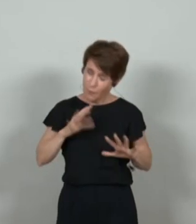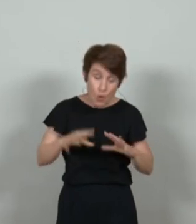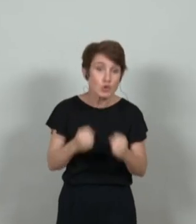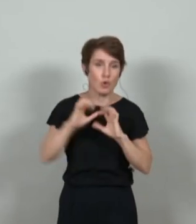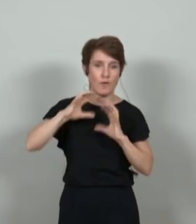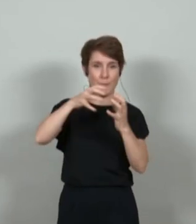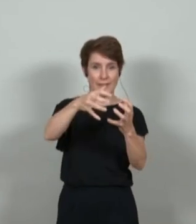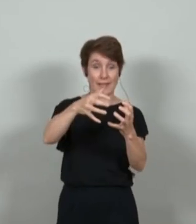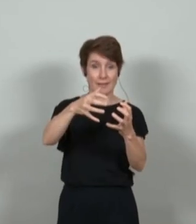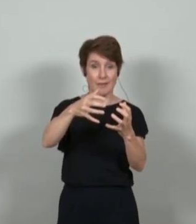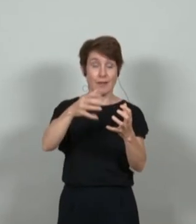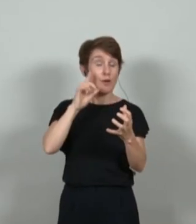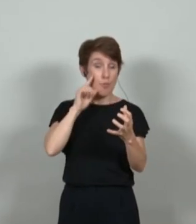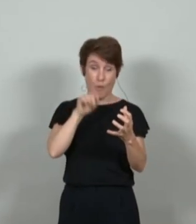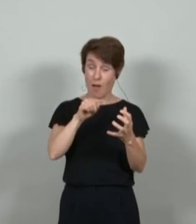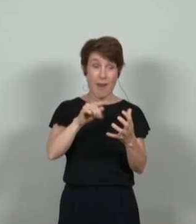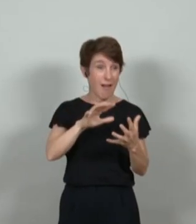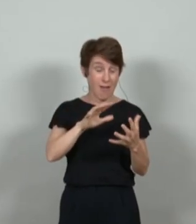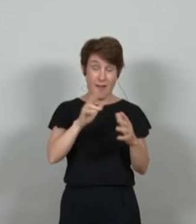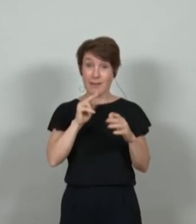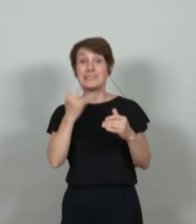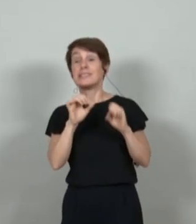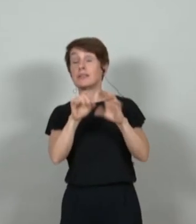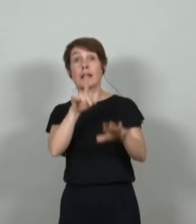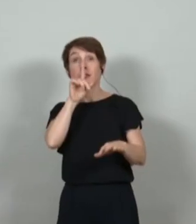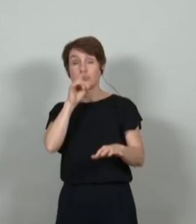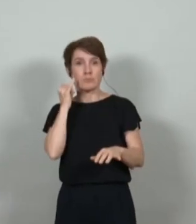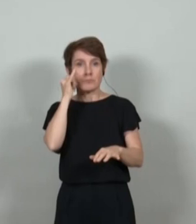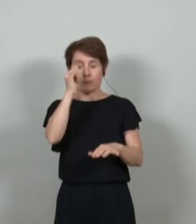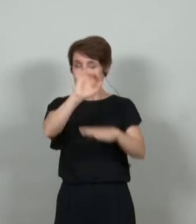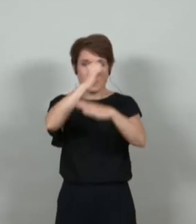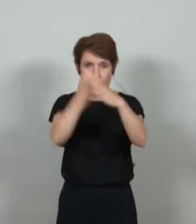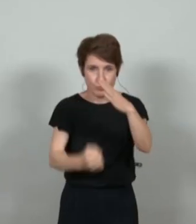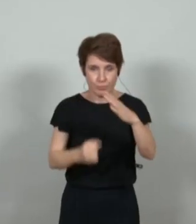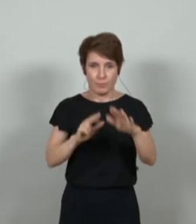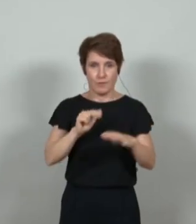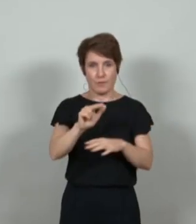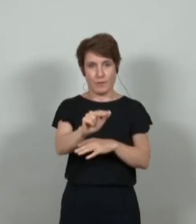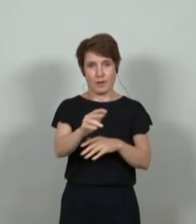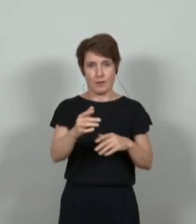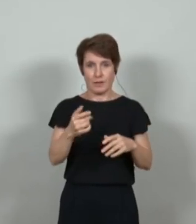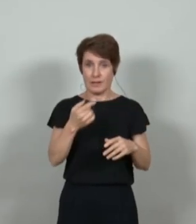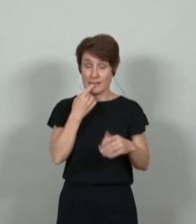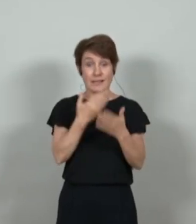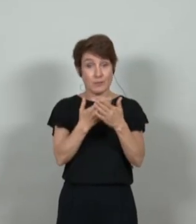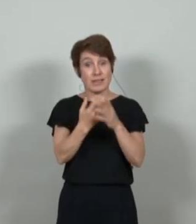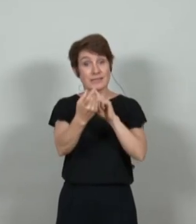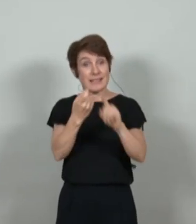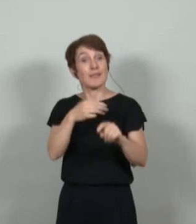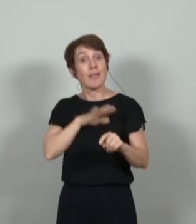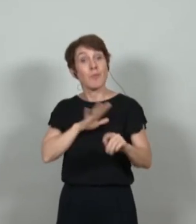la Terre d'un destin funeste annoncé instruit non pas par les dogmes mais par la science